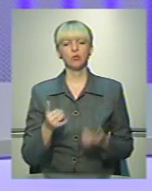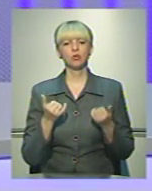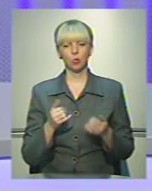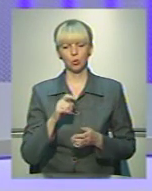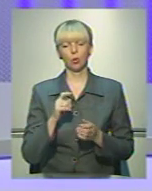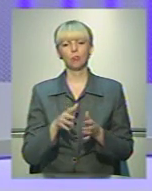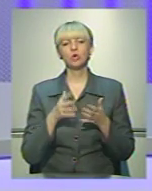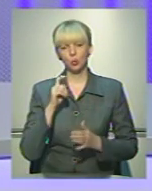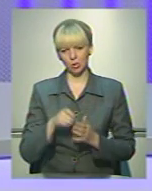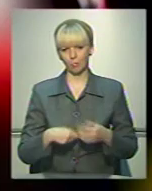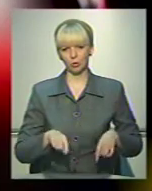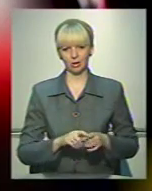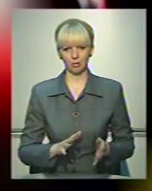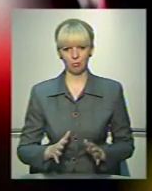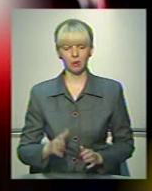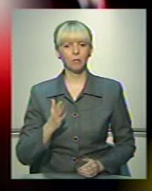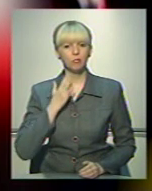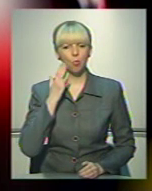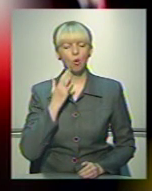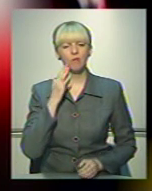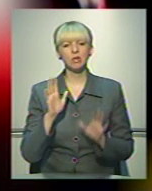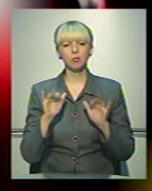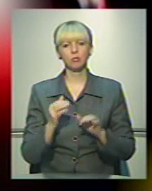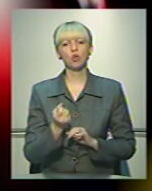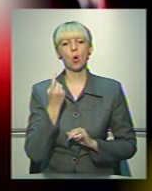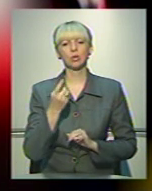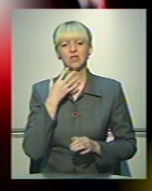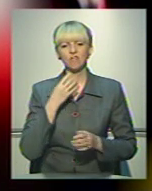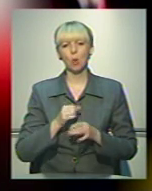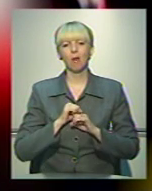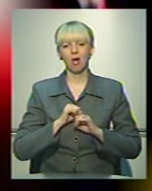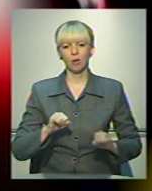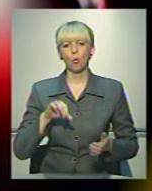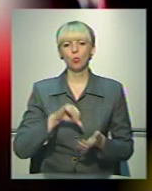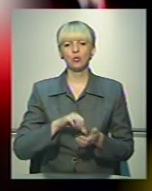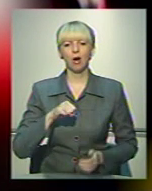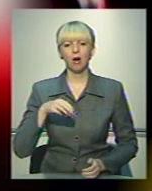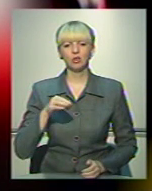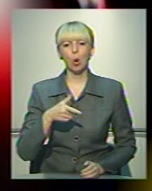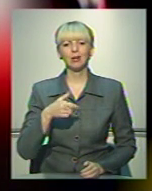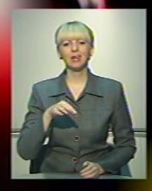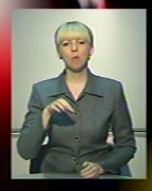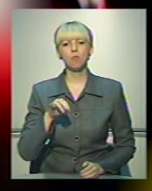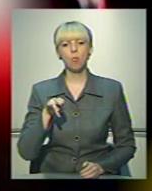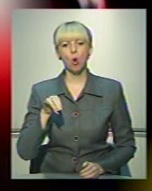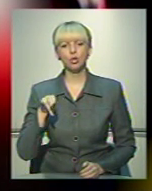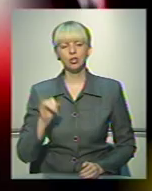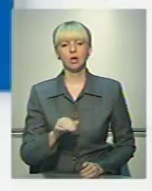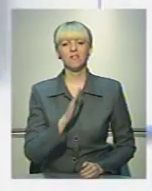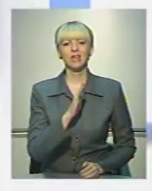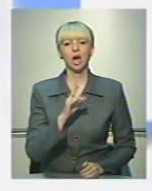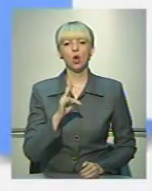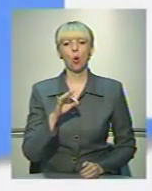ви більше дізнаєтесь про такі події. Буковина попрощалася ще з одним своїм героєм – учасником АТО з Глибоччини Віталієм